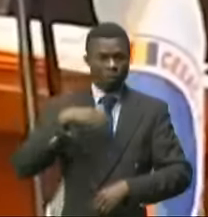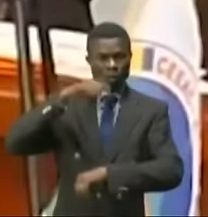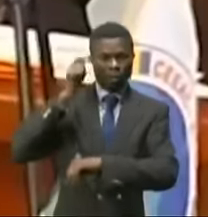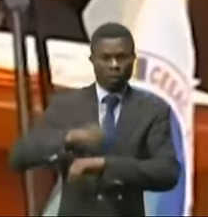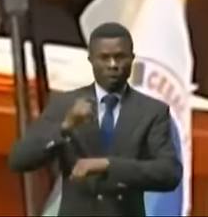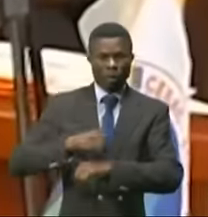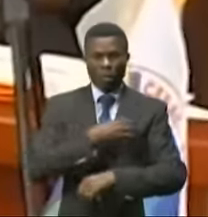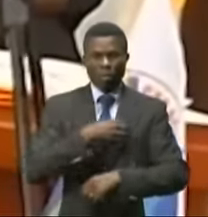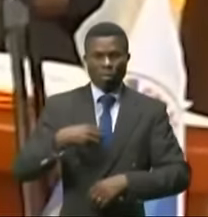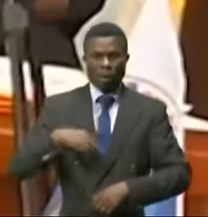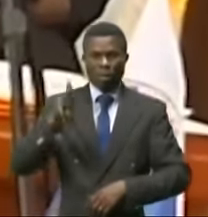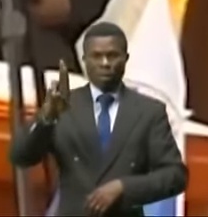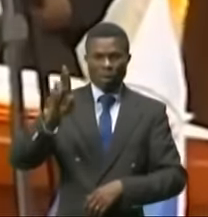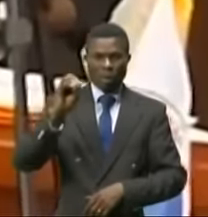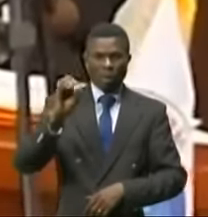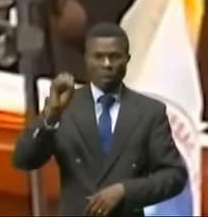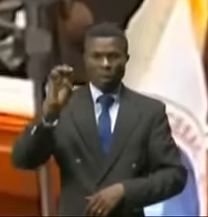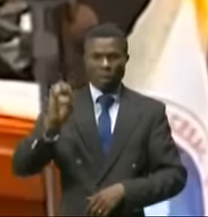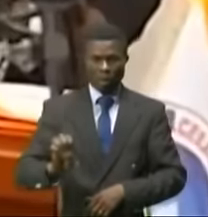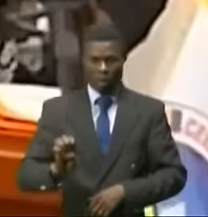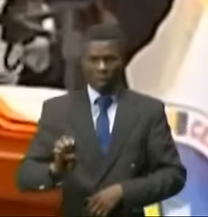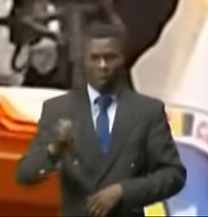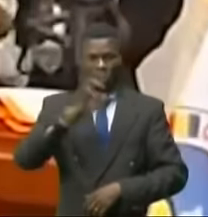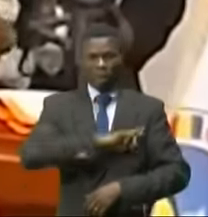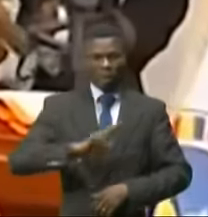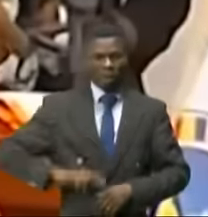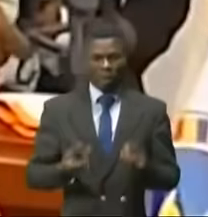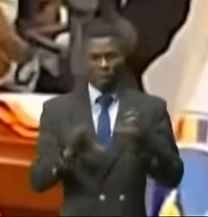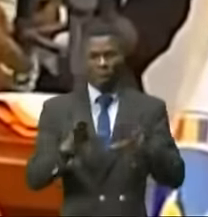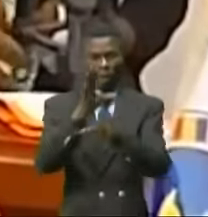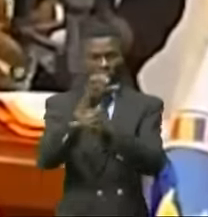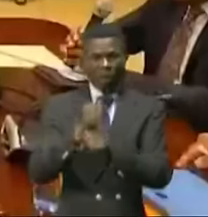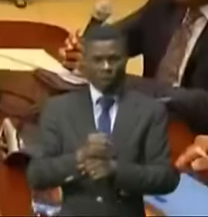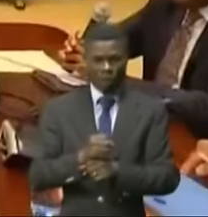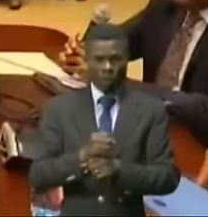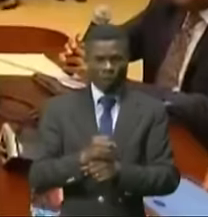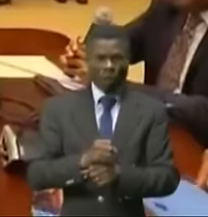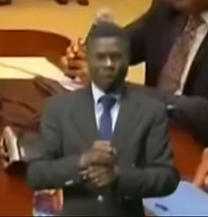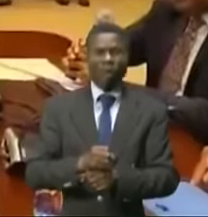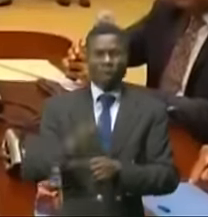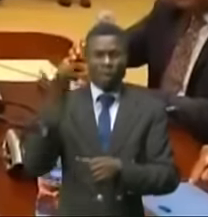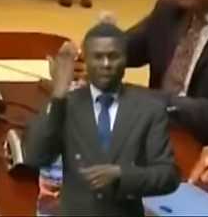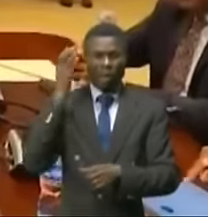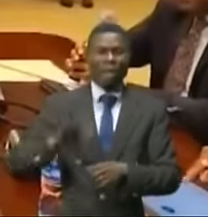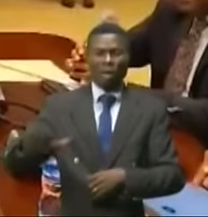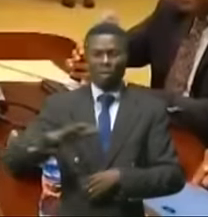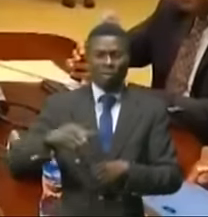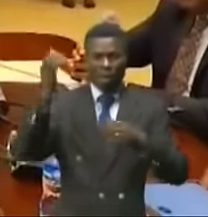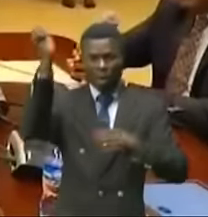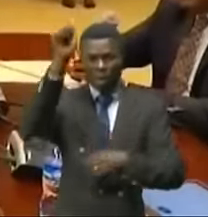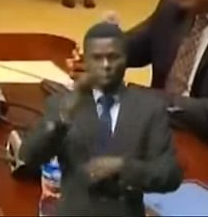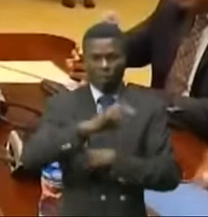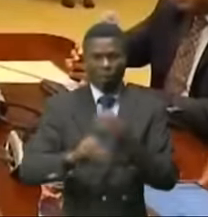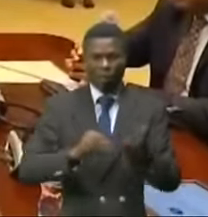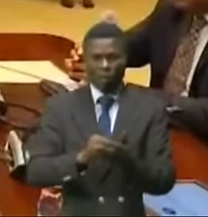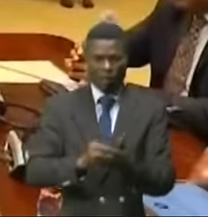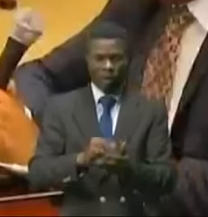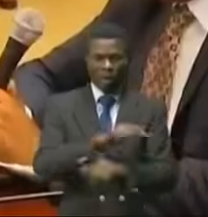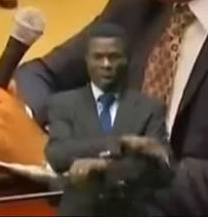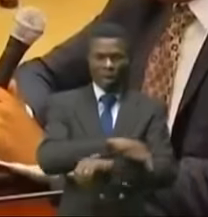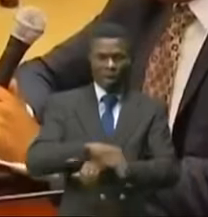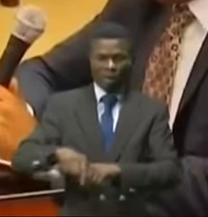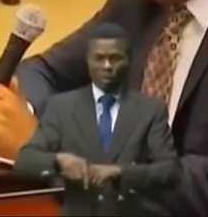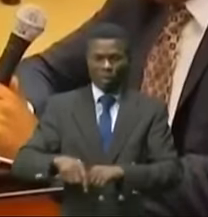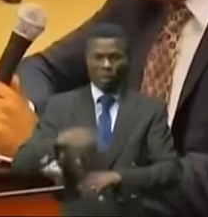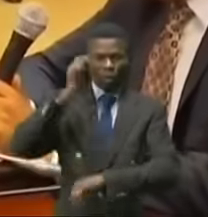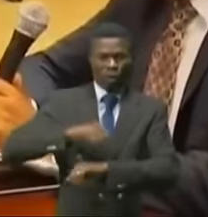Justice, Rose Mutombo Kiese, la RDC a réussi à obtenir de ses pairs d'Afrique centrale le siège de la Cour de justice communautaire